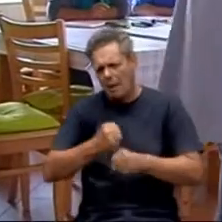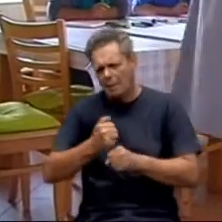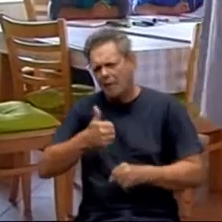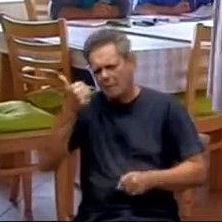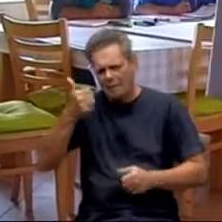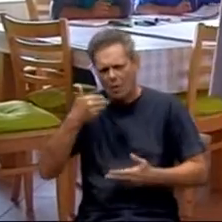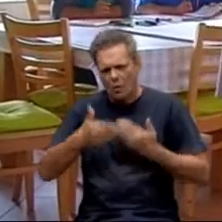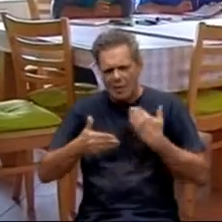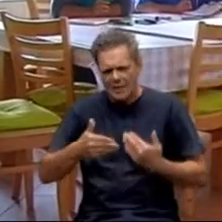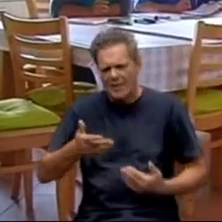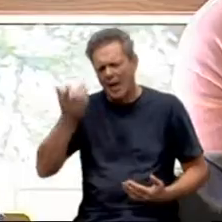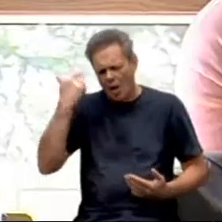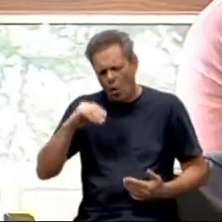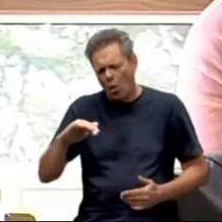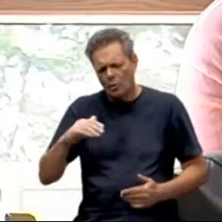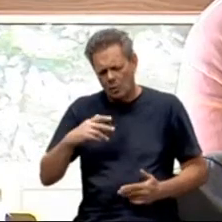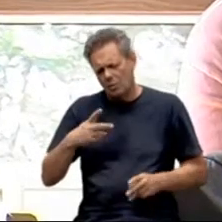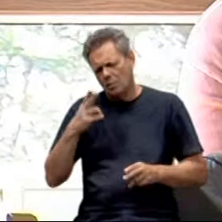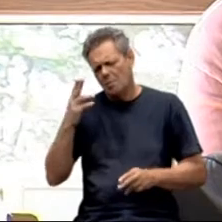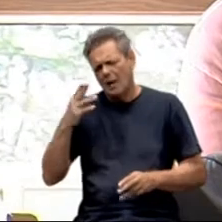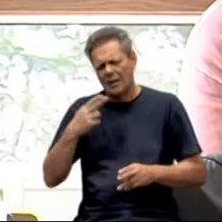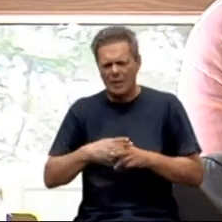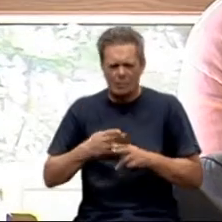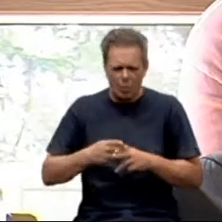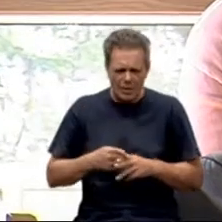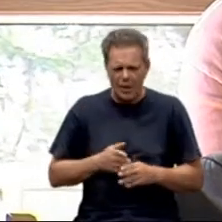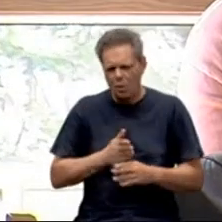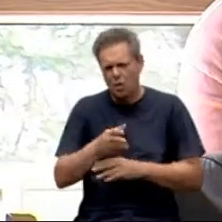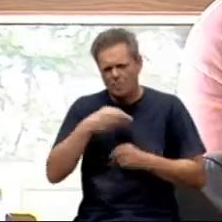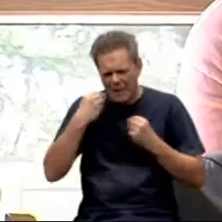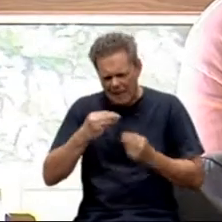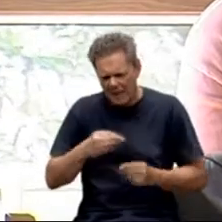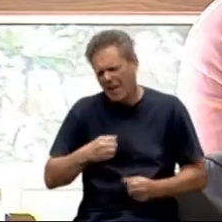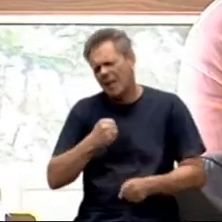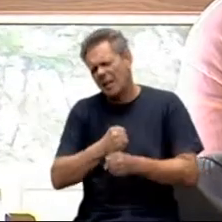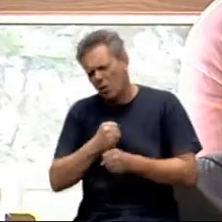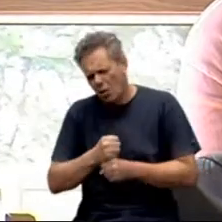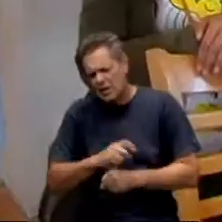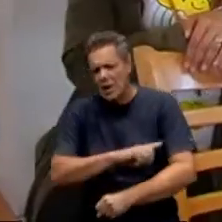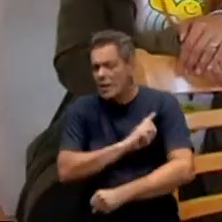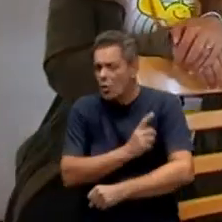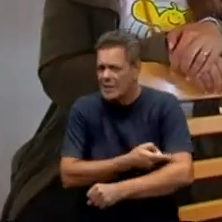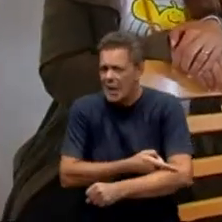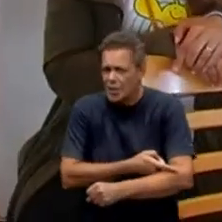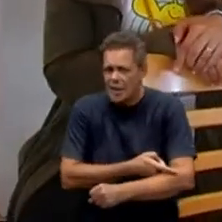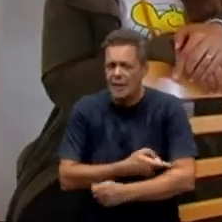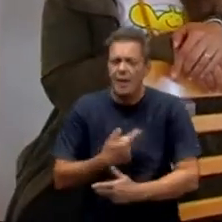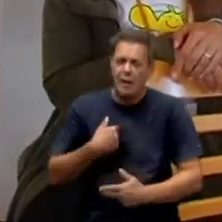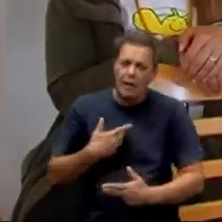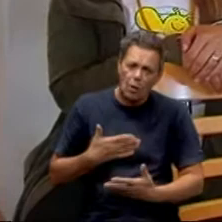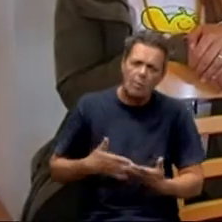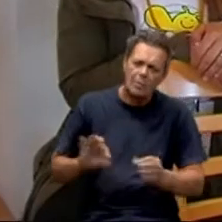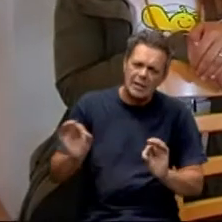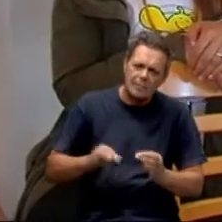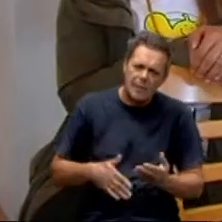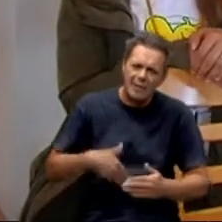mladih liječenih od malignih bolesti s ciljem da ih se kroz predavanja, radionice i razmjene iskustava osnaži kako bi bili spremni i dalje pomagati